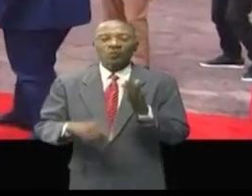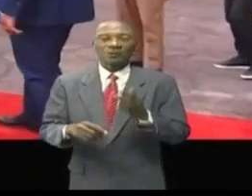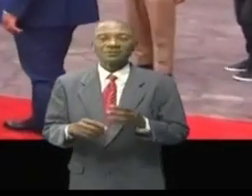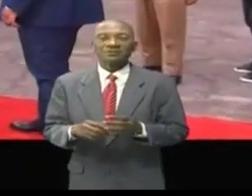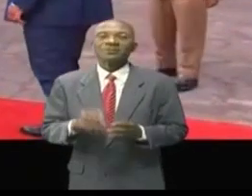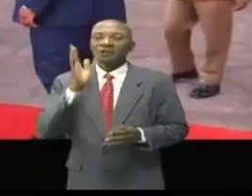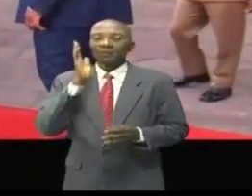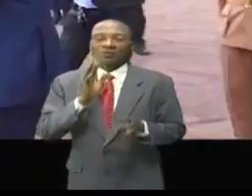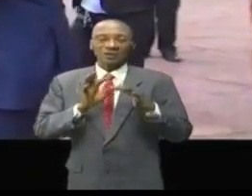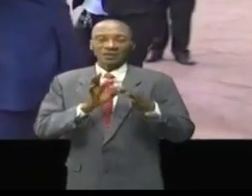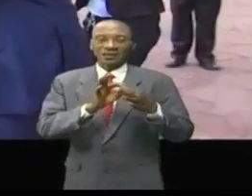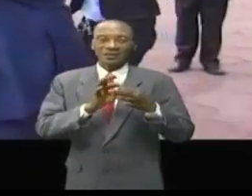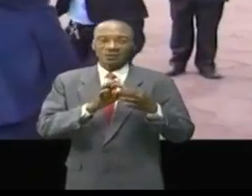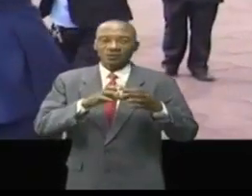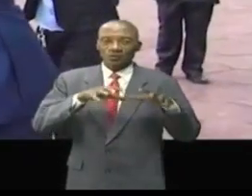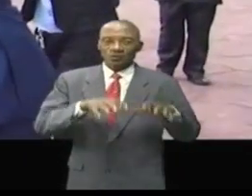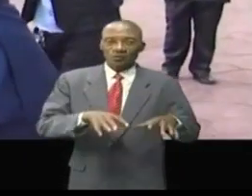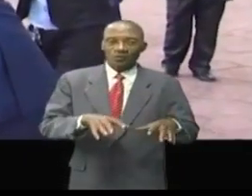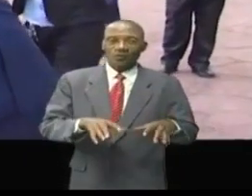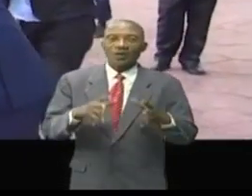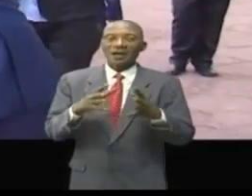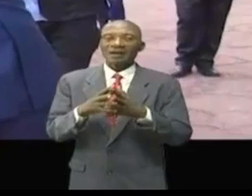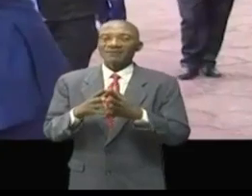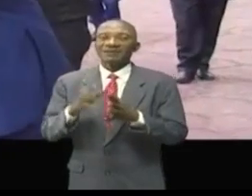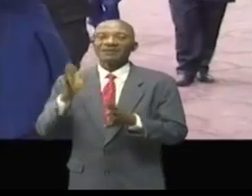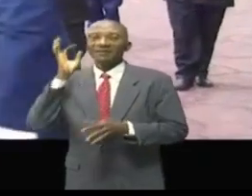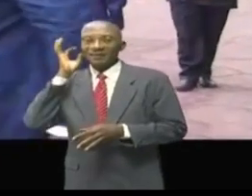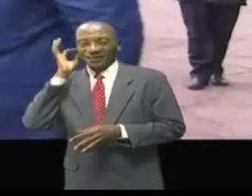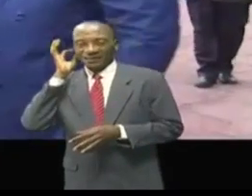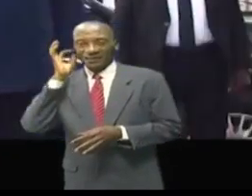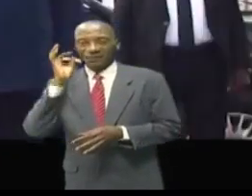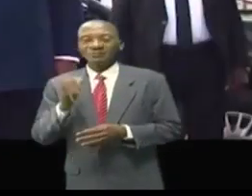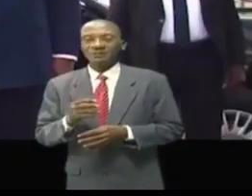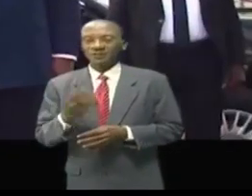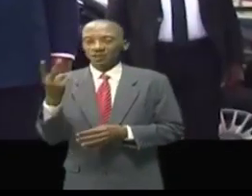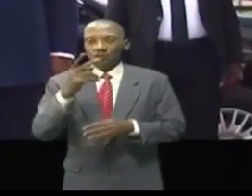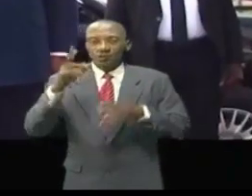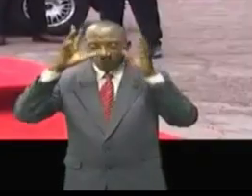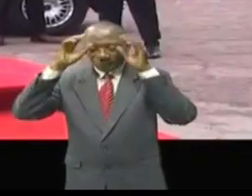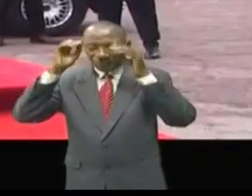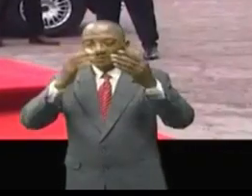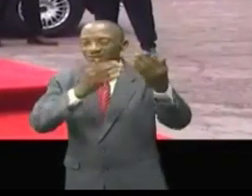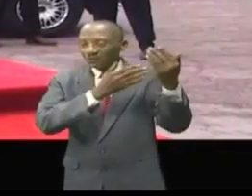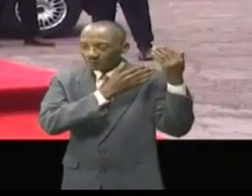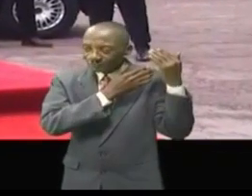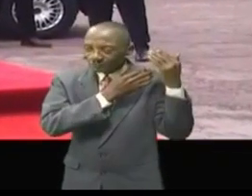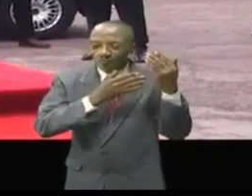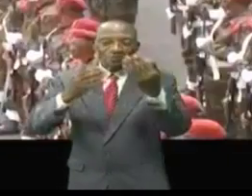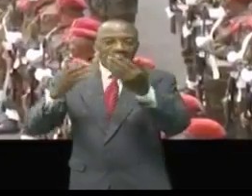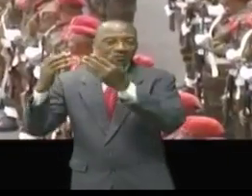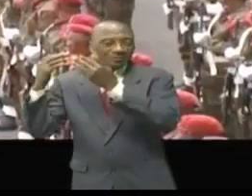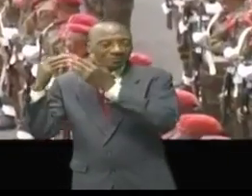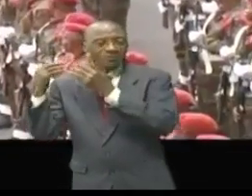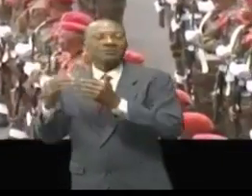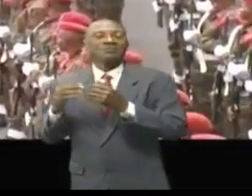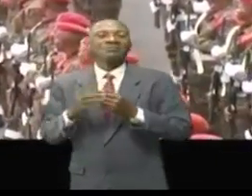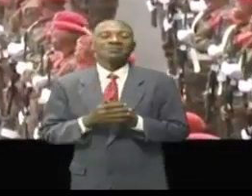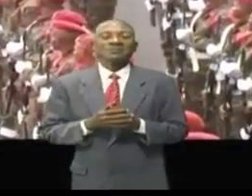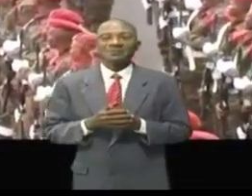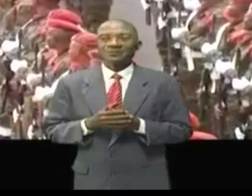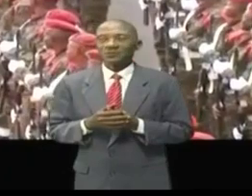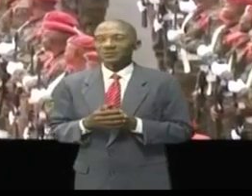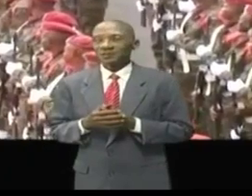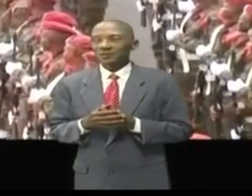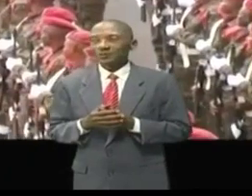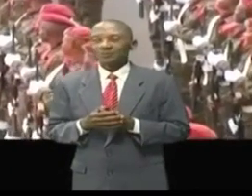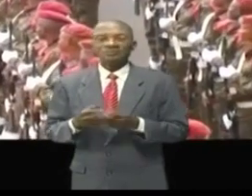et le Kenya, comme le témoigne ces accolades entre les deux chefs d'État. Devant les troupes d'honneur rangées pour la circonstance ce lundi